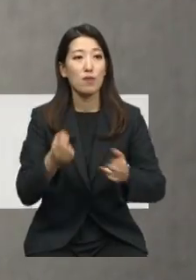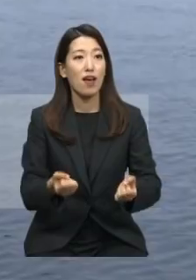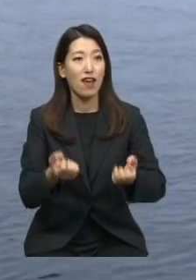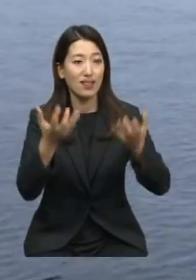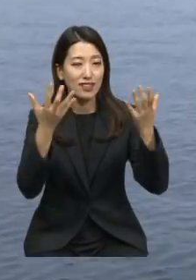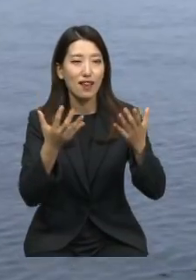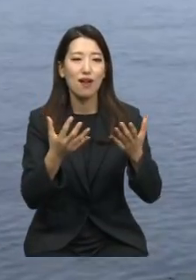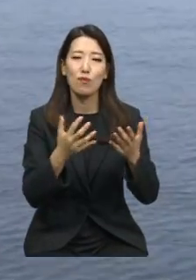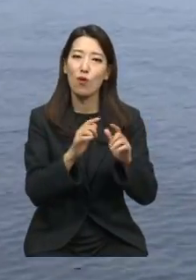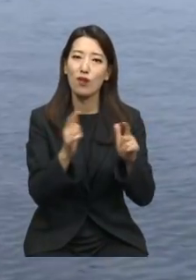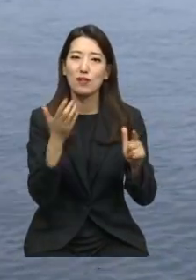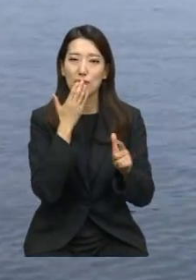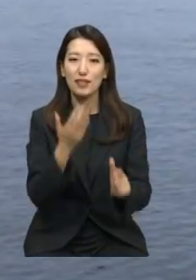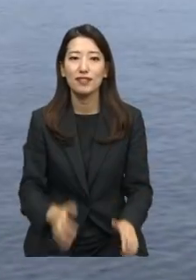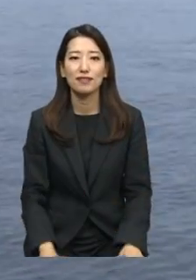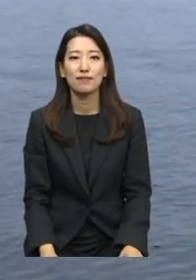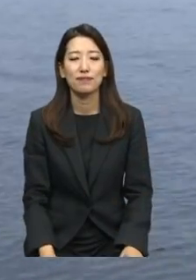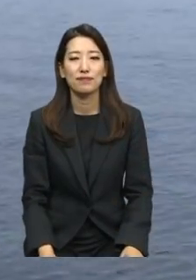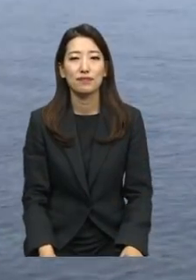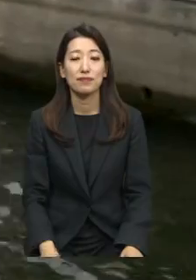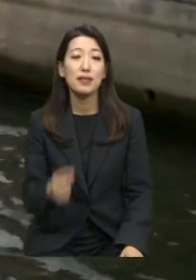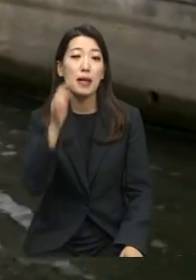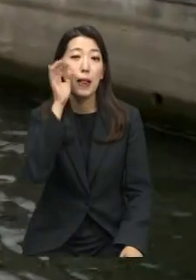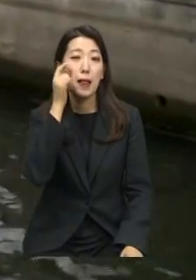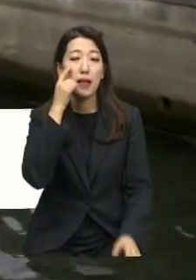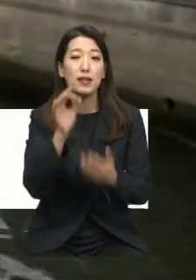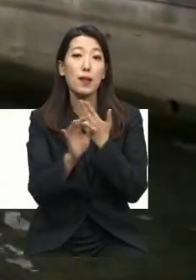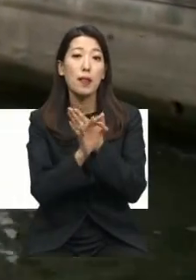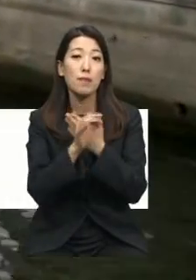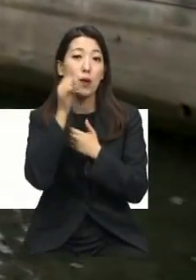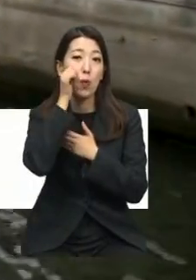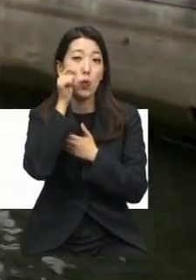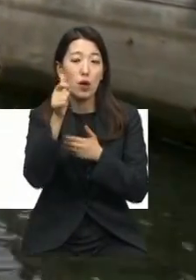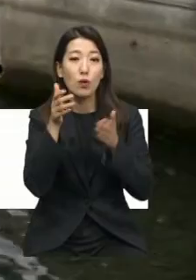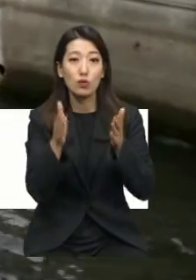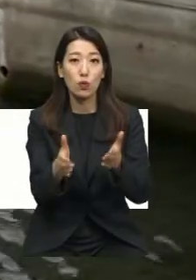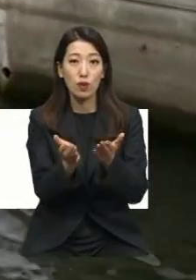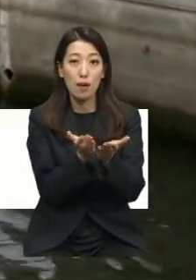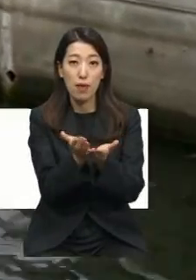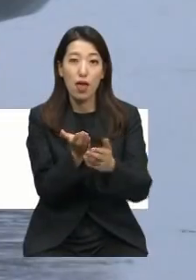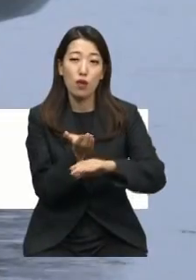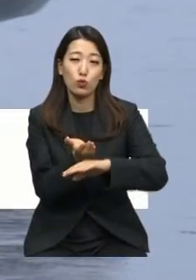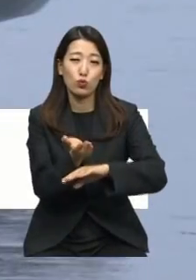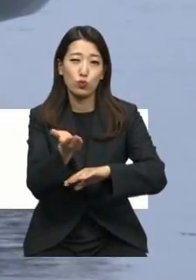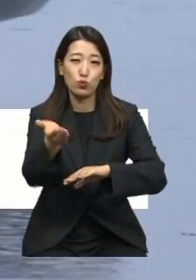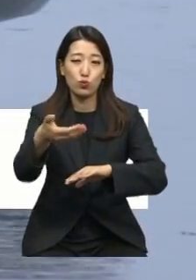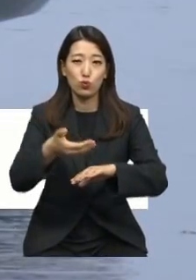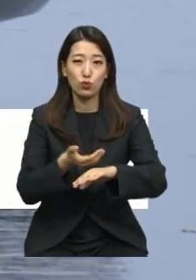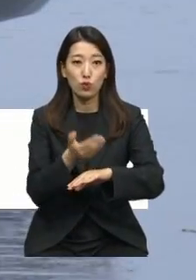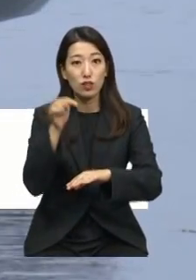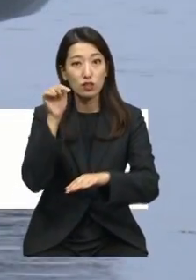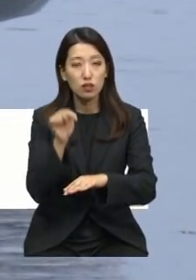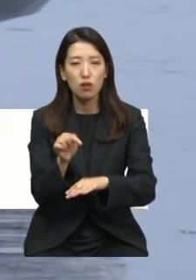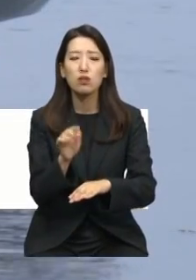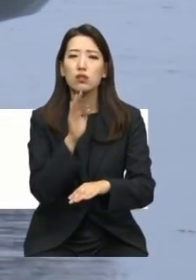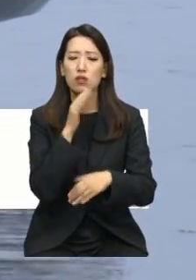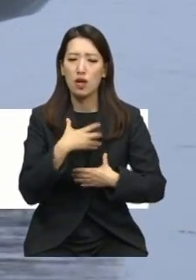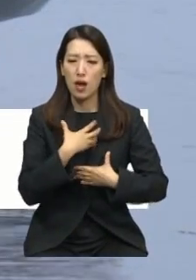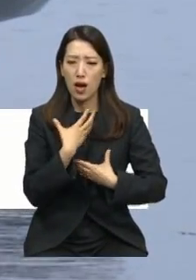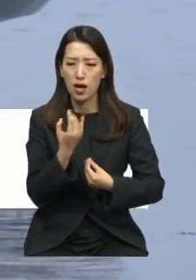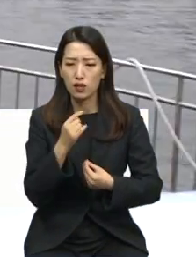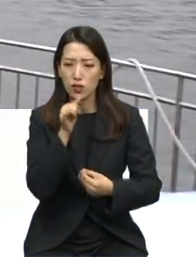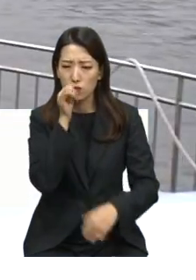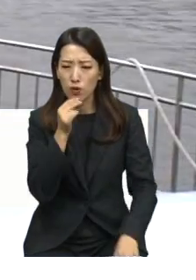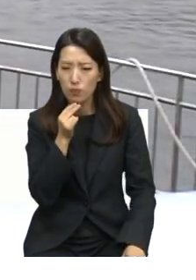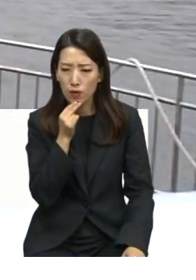가능하고 특히시는 15 문항 5개월간 안전을 최우선으로 점검할 방침입니다 선박 검증과